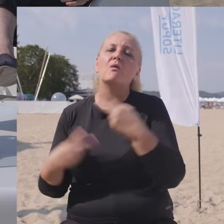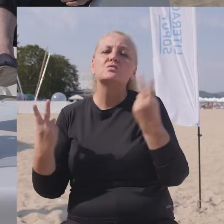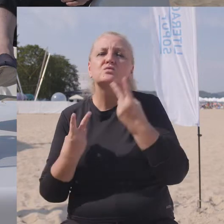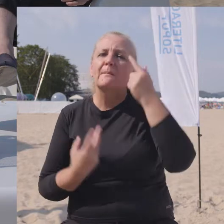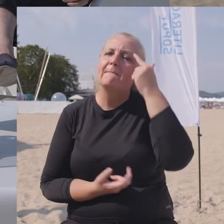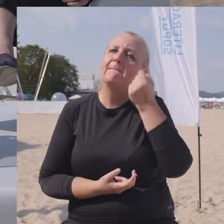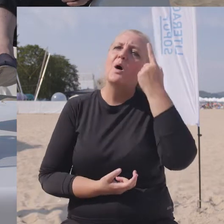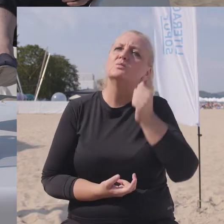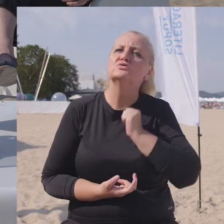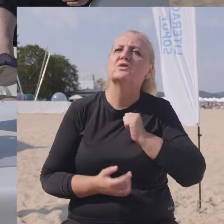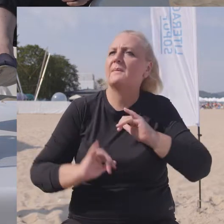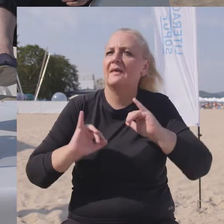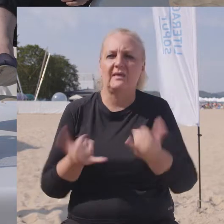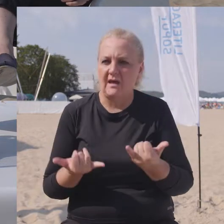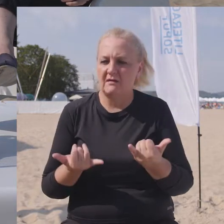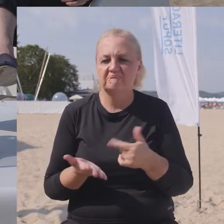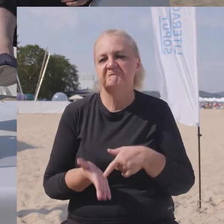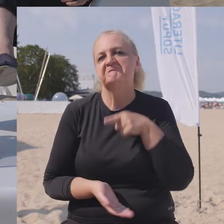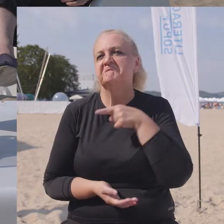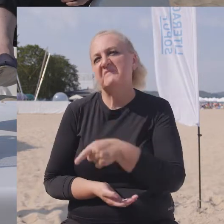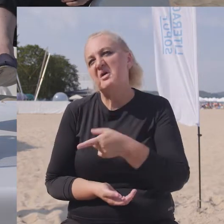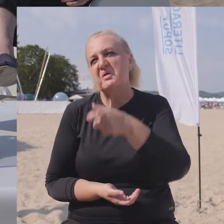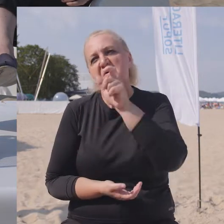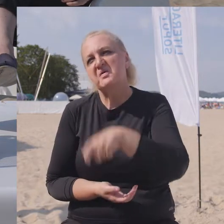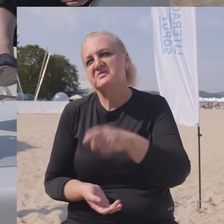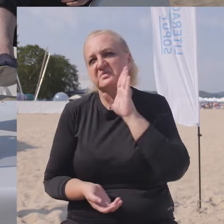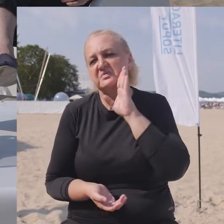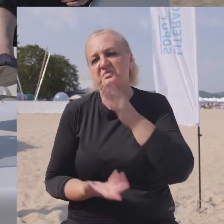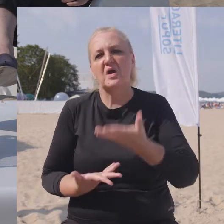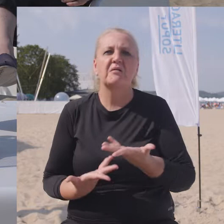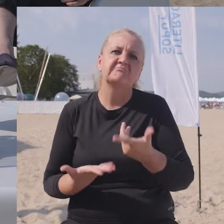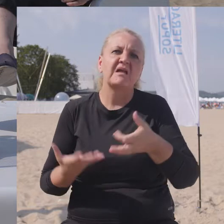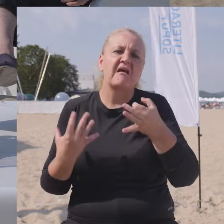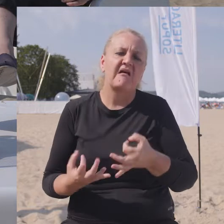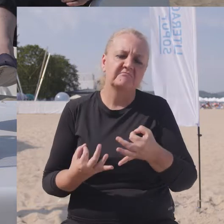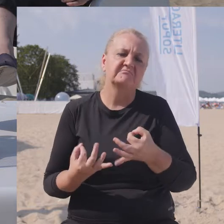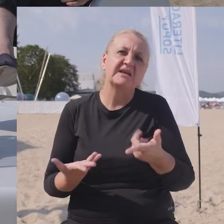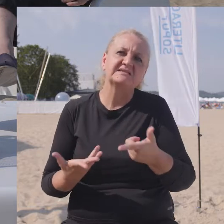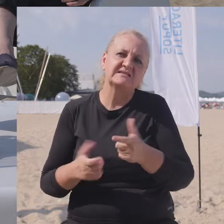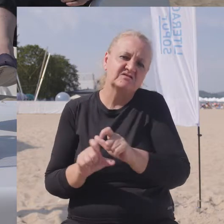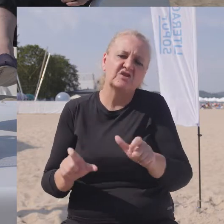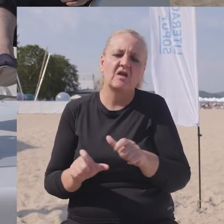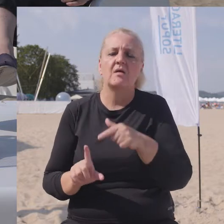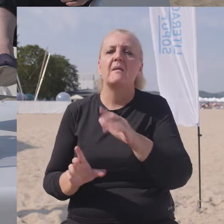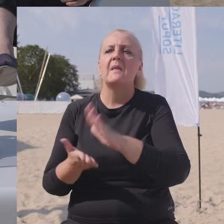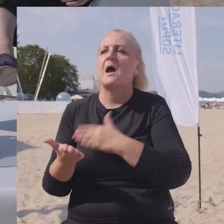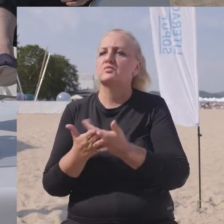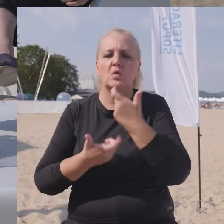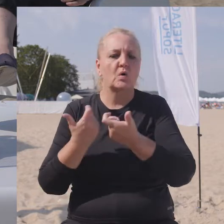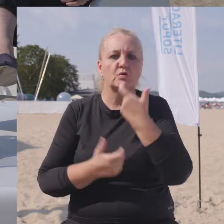siebie. Jest, myślę, typową taką osobą ze współczesnego prekariatu, czyli 100 projektów